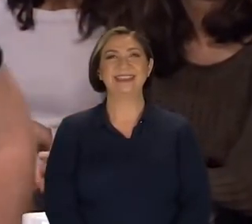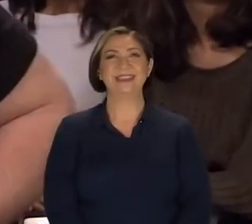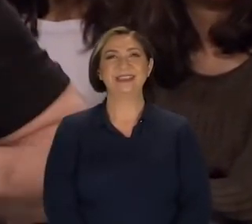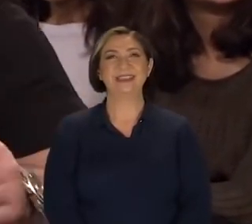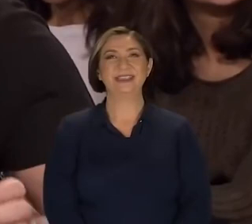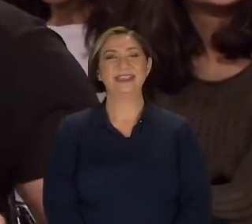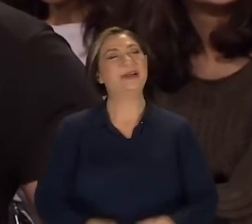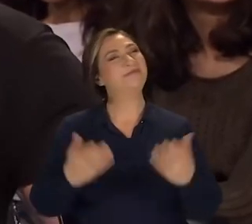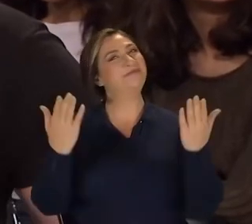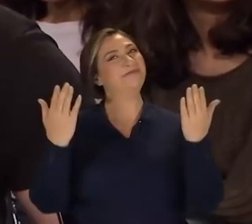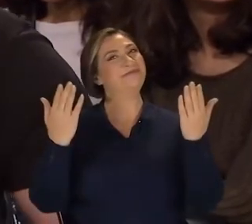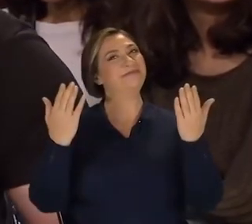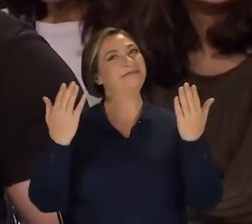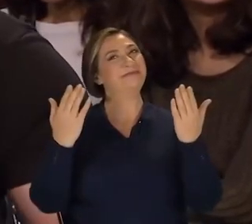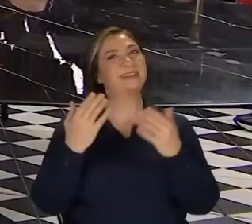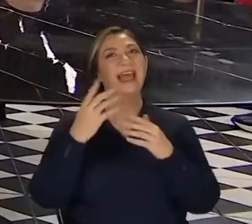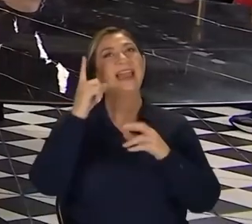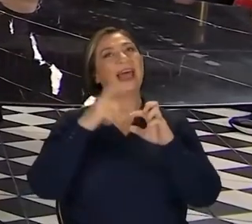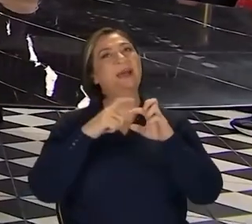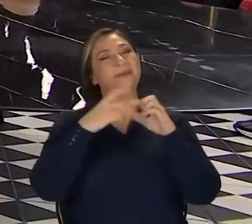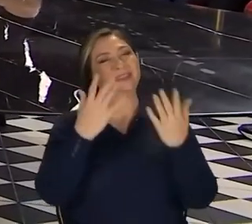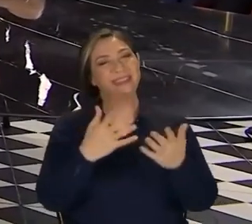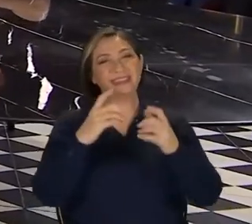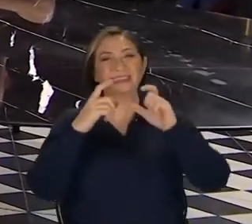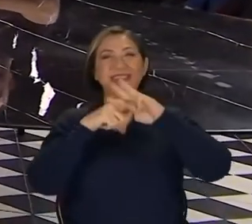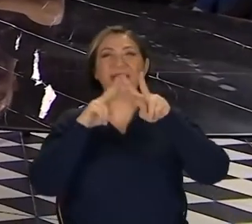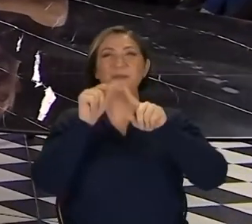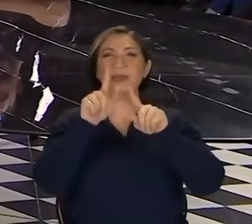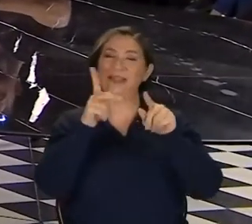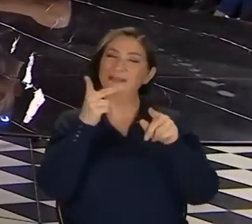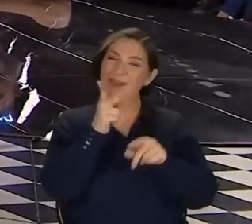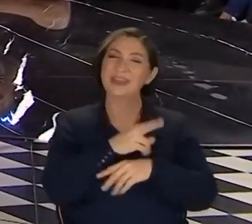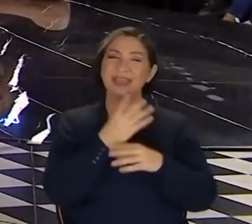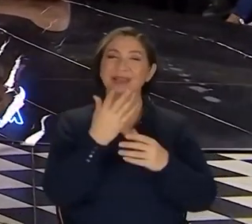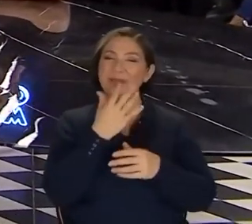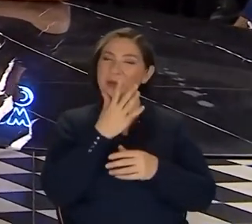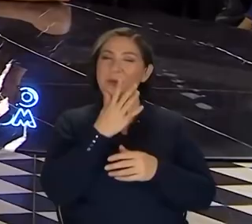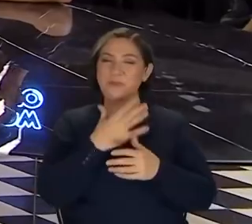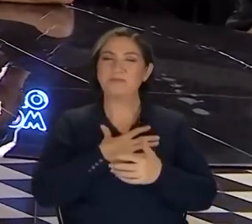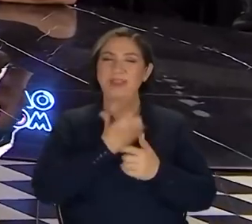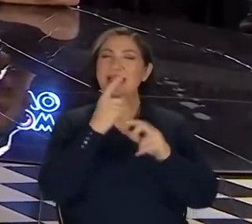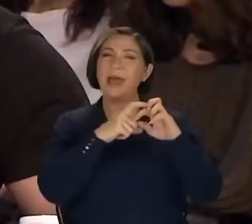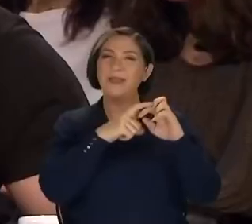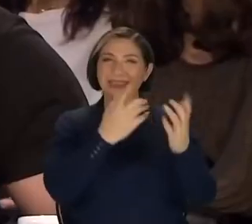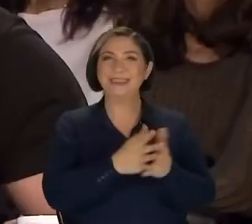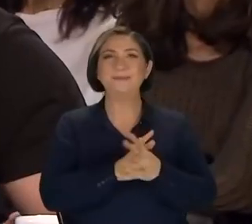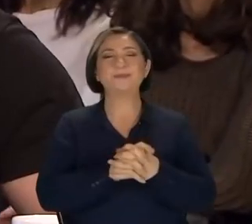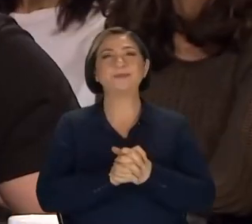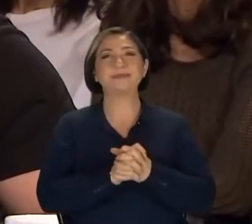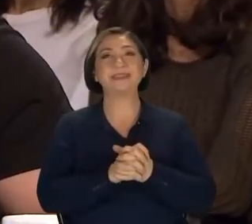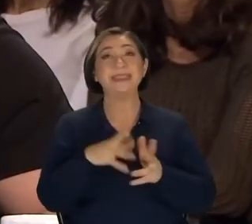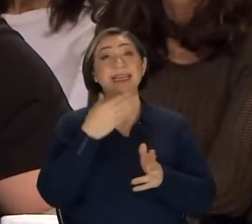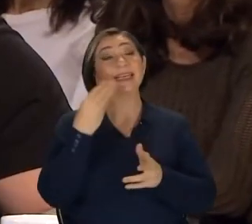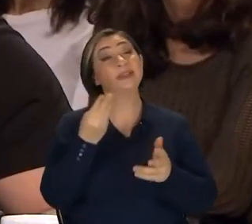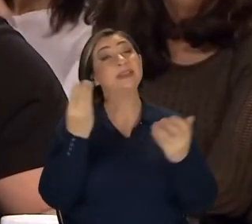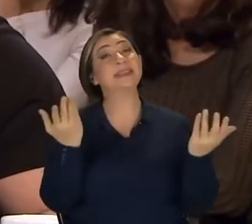Buyurun. Ay canım. Yapma ya. Cemil'i sen... de Allah rahmet eylesin. Evet, Cemil'i kaybettik evet, biliyorsun. Evet, biliyorum. Allah rahmet eylesin. Peki.